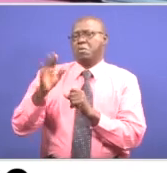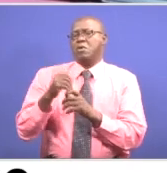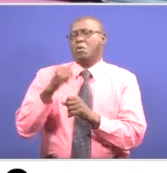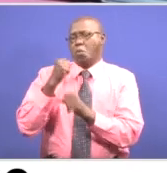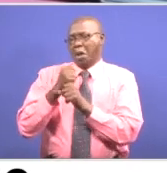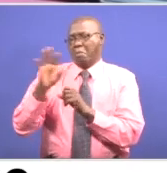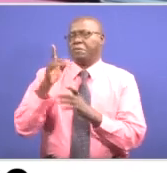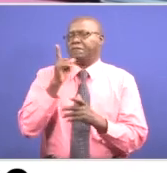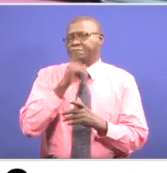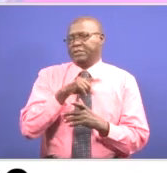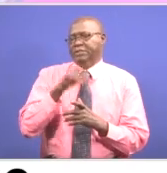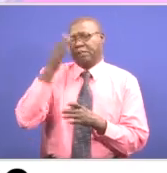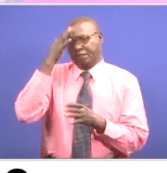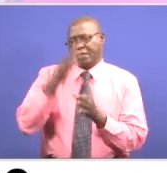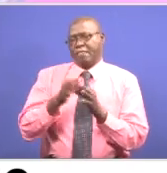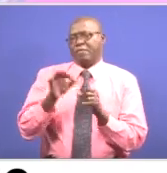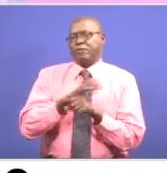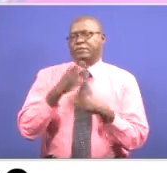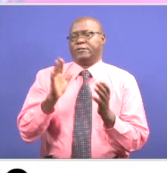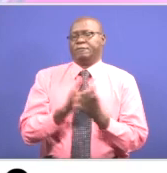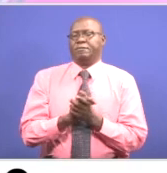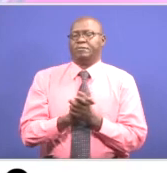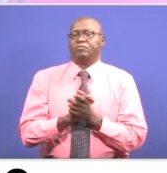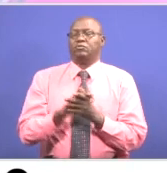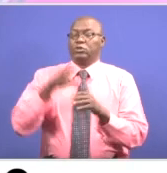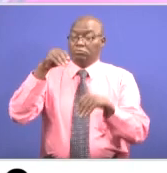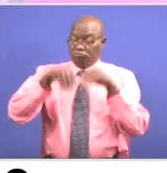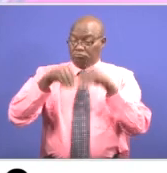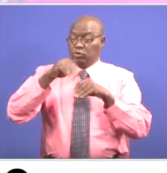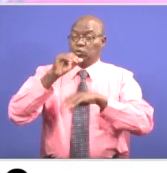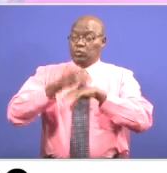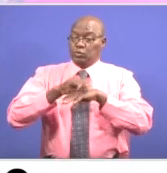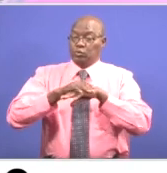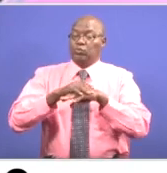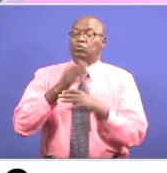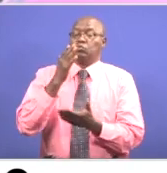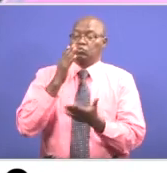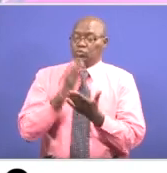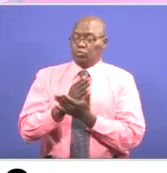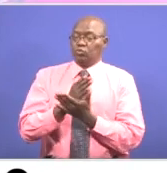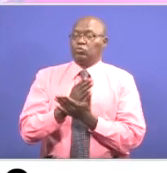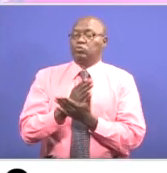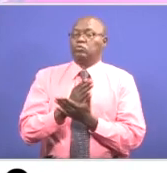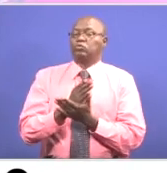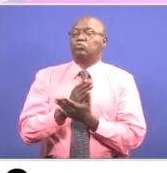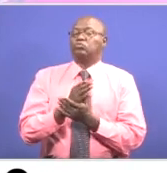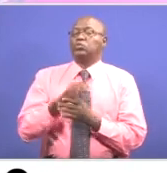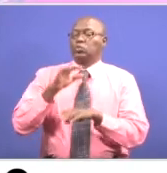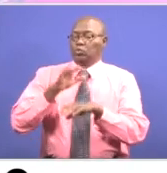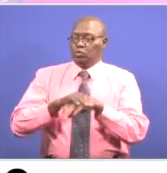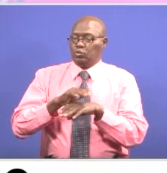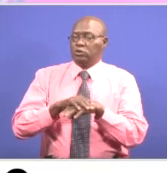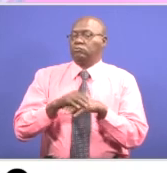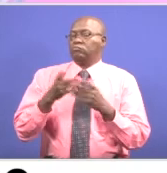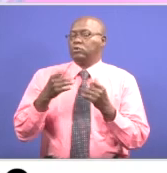yake kwa uadilifu. Uchaguzi ilikuwa inafanyika mzuri sana, uchaguzi wa haki, uchaguzi wa maana, uchaguzi ambaye